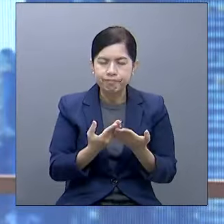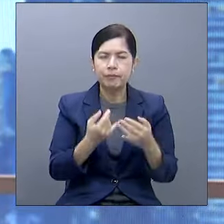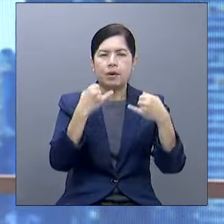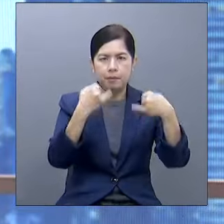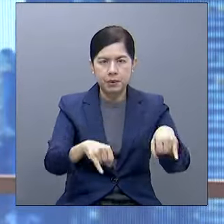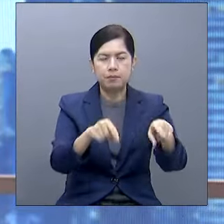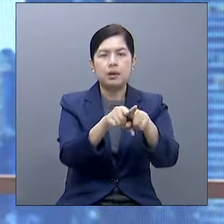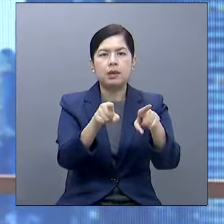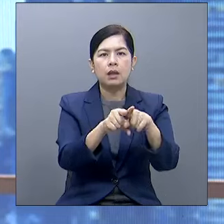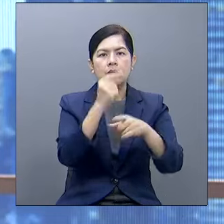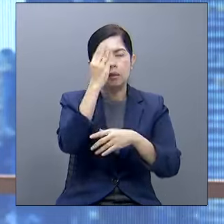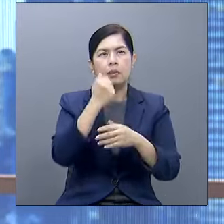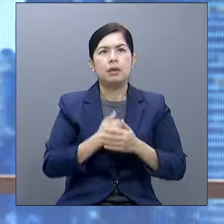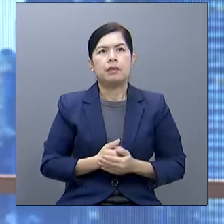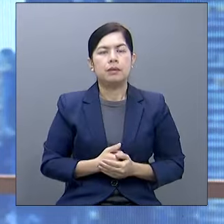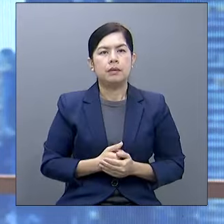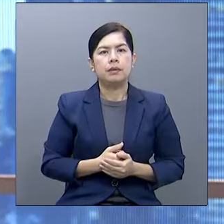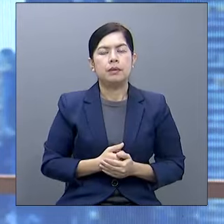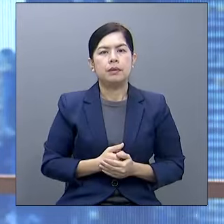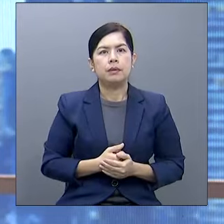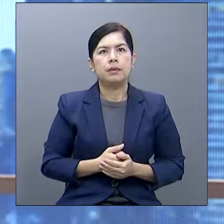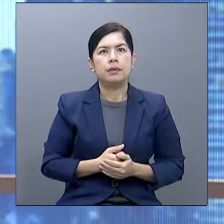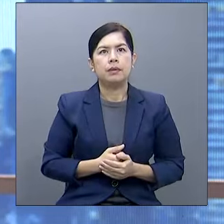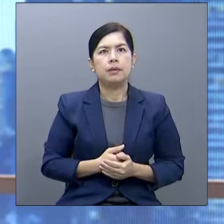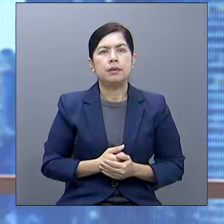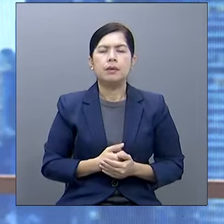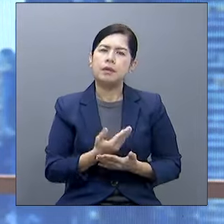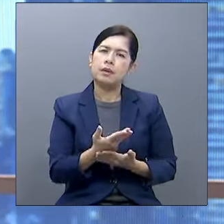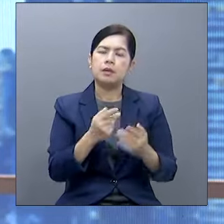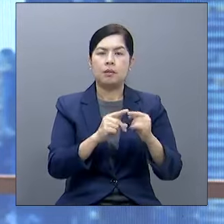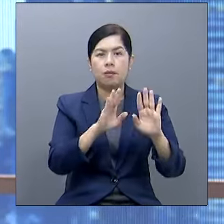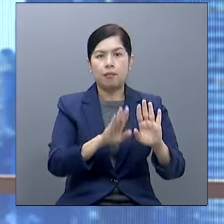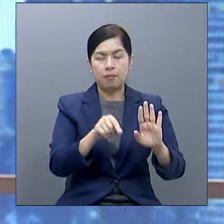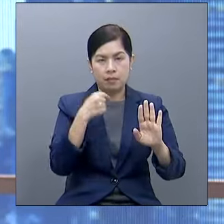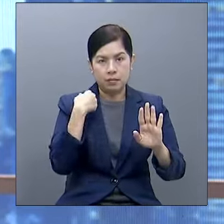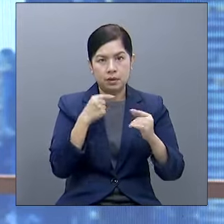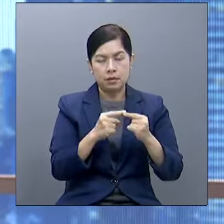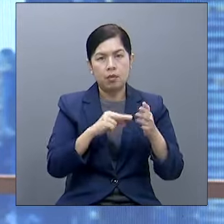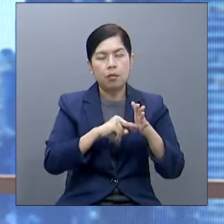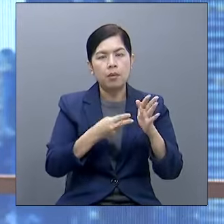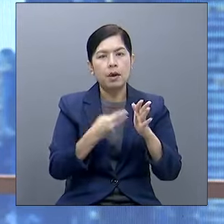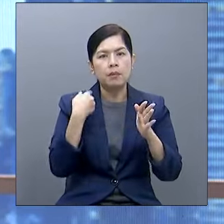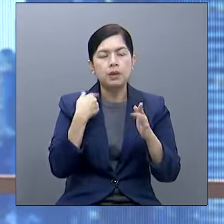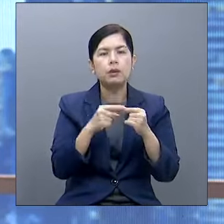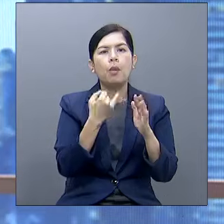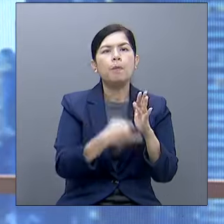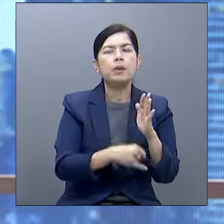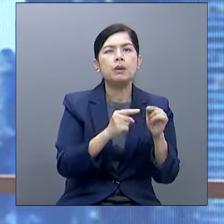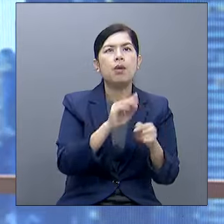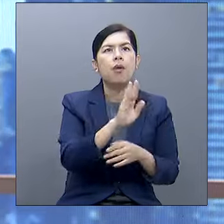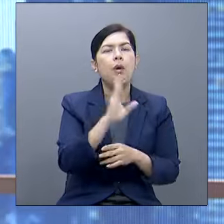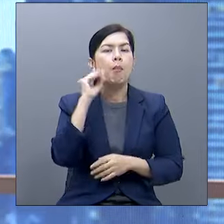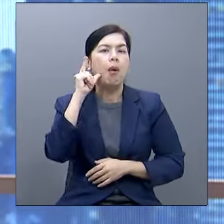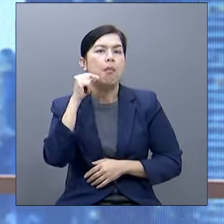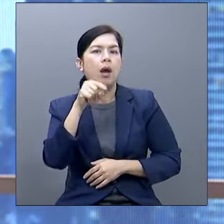คือเป็นผู้เยาว์ภาคผู้เยาว์เพราะอย่างที่บอกว่าไอ้สิ่งที่ทำเนี่ยมันคืออะไรมันเป็นความผิดต่อพ่อแม่ ที่ทำผิดนะคุณทำ